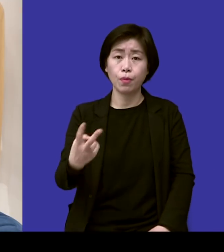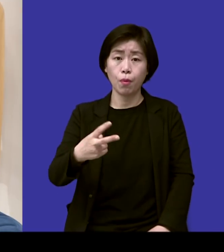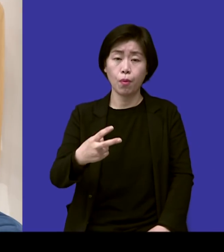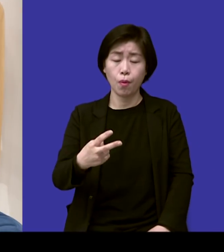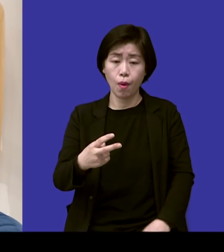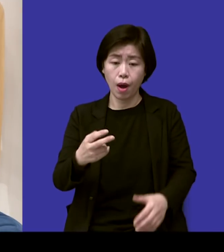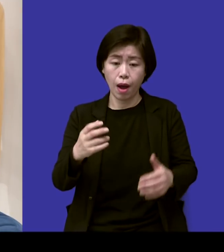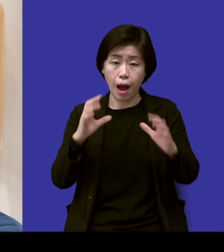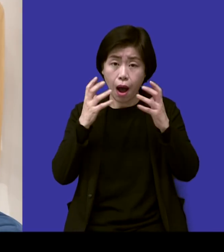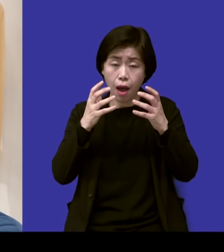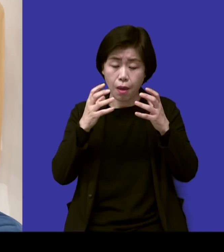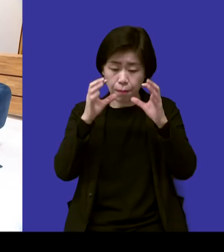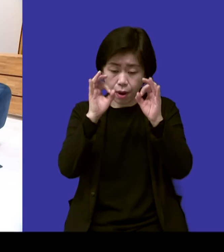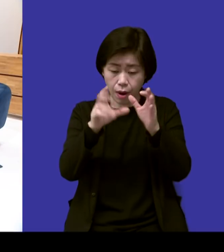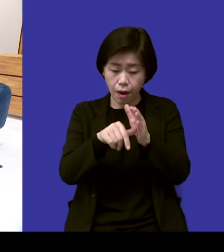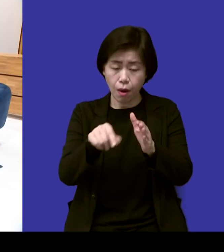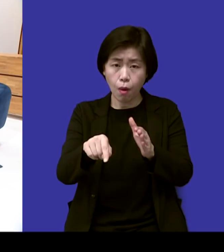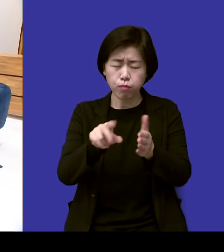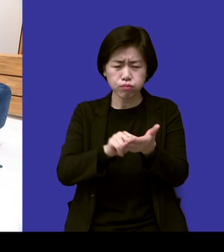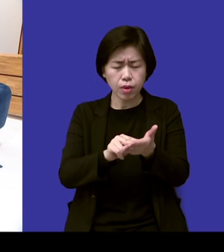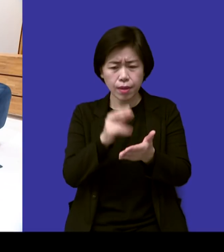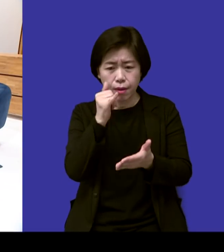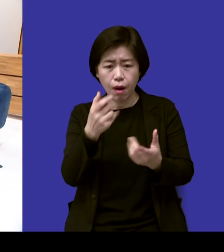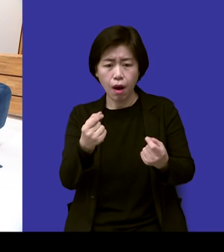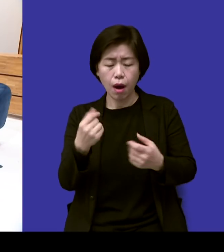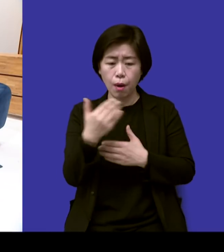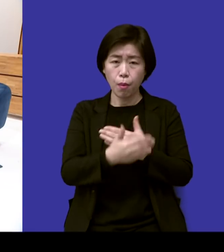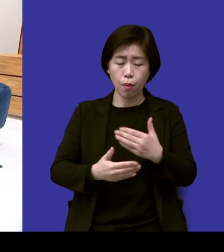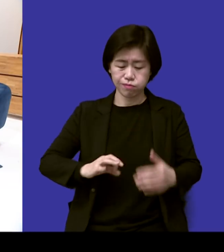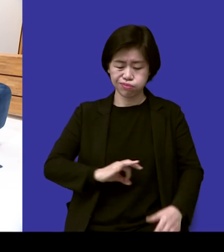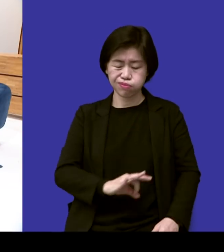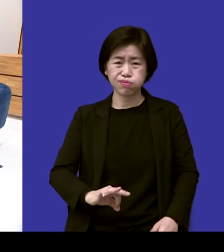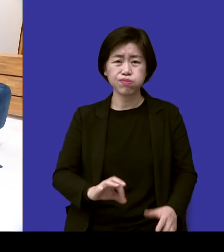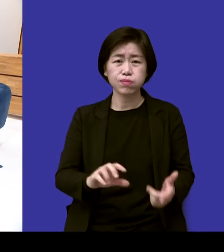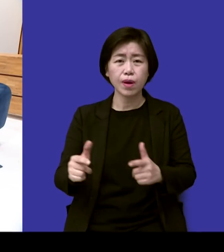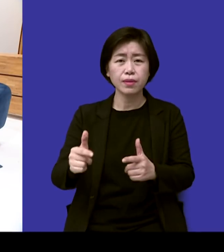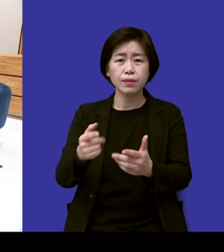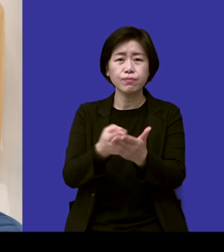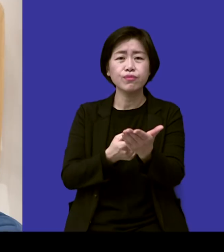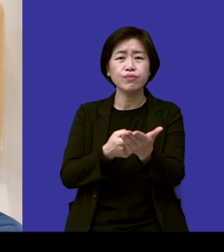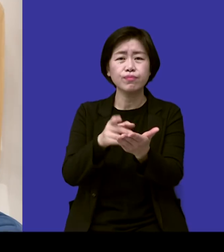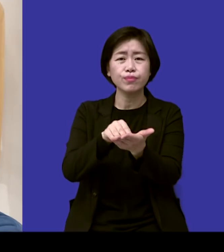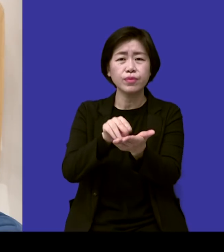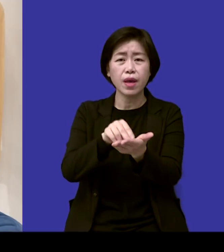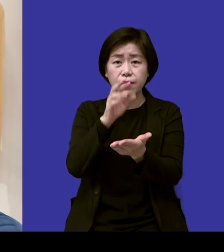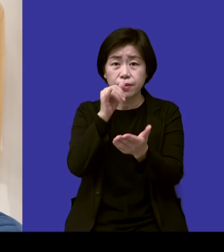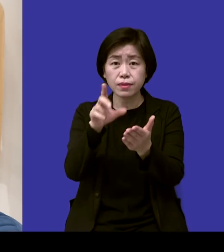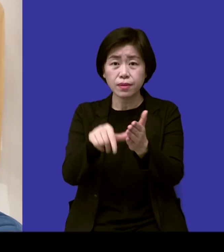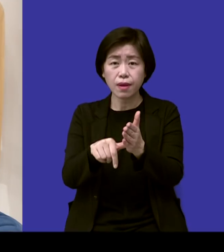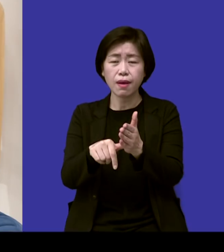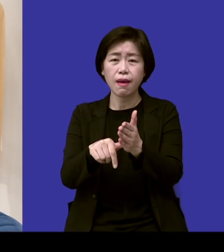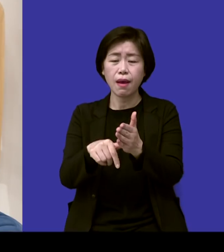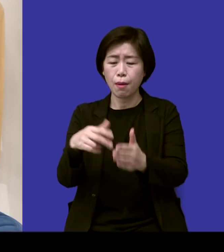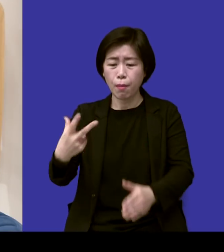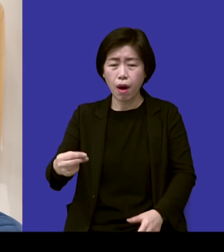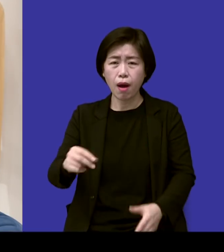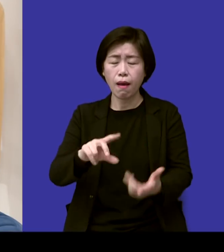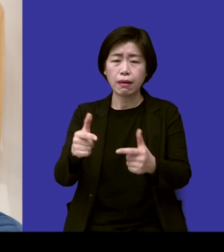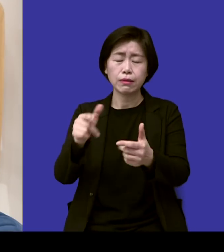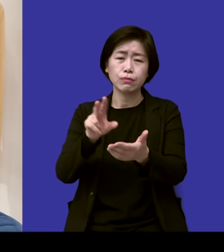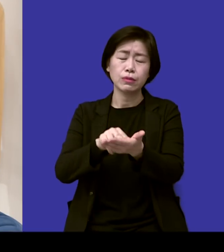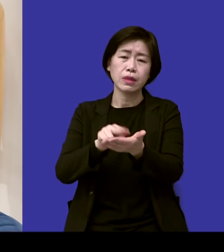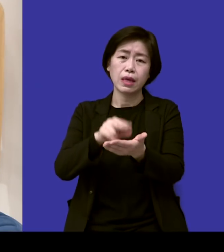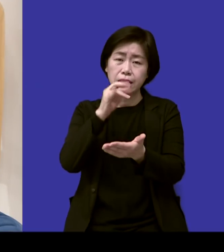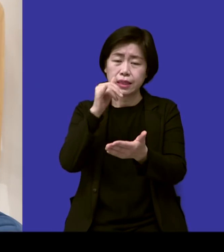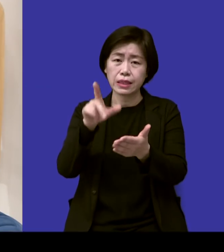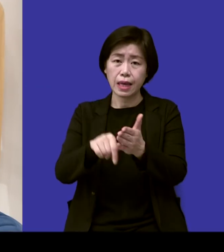간호사 와서 아이 이상하다 빨리 체크해달라고. 네. 아이가 뭐 탈장도 오고 막 대소변도 못 보고 막 울고만